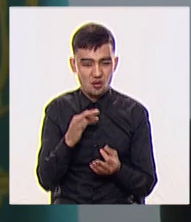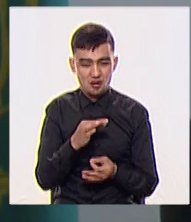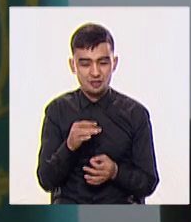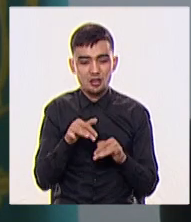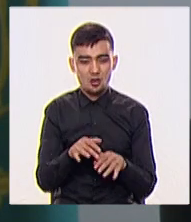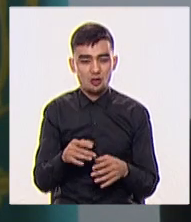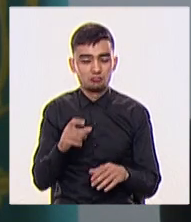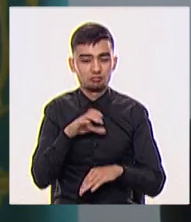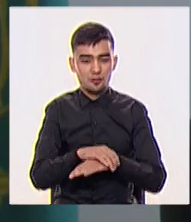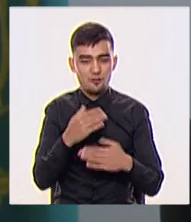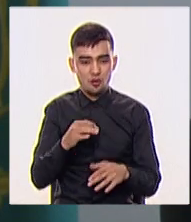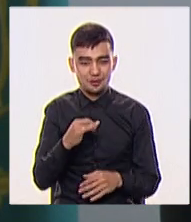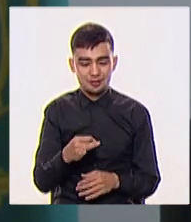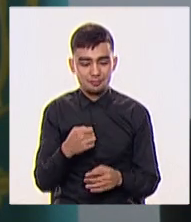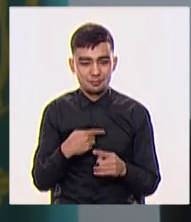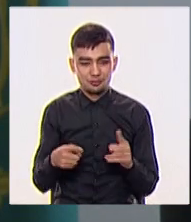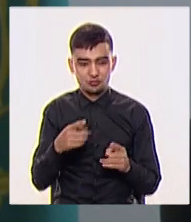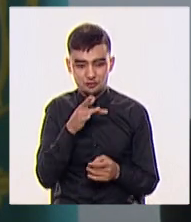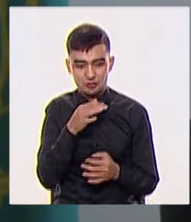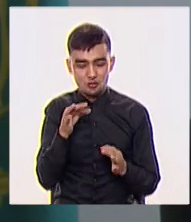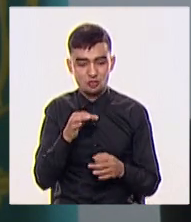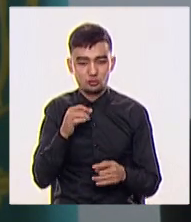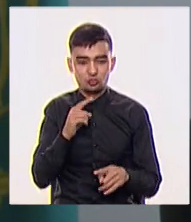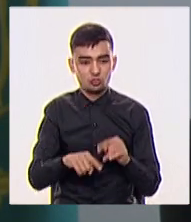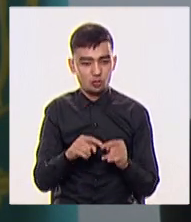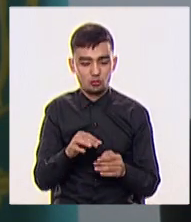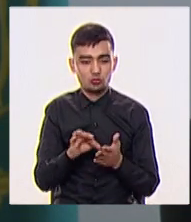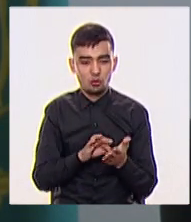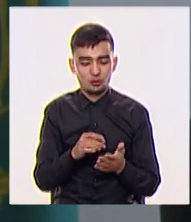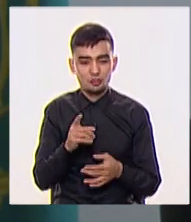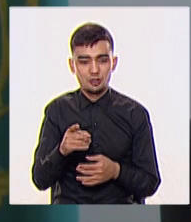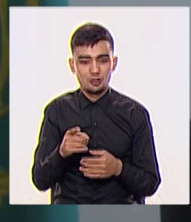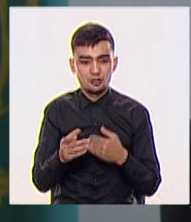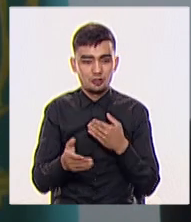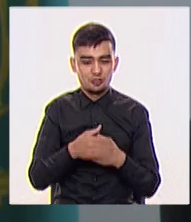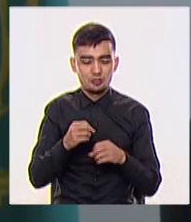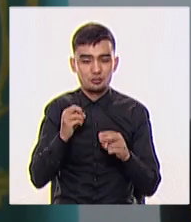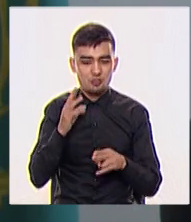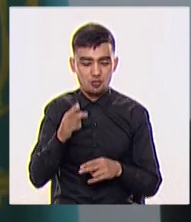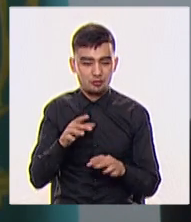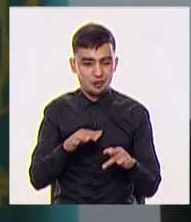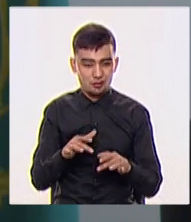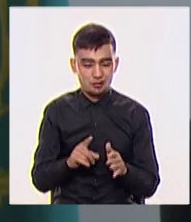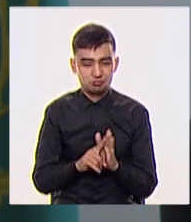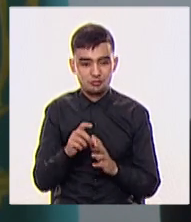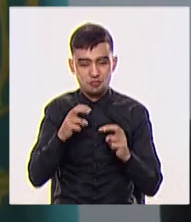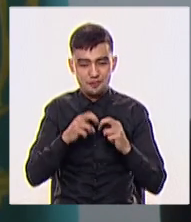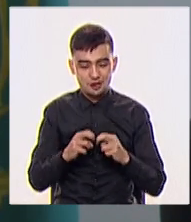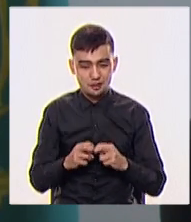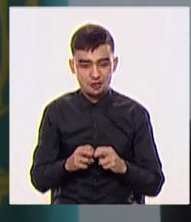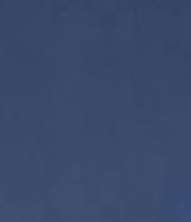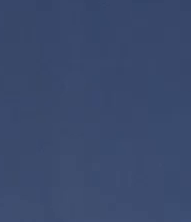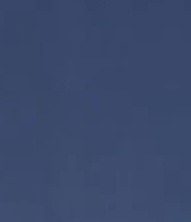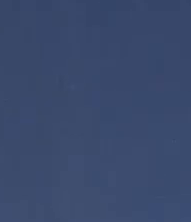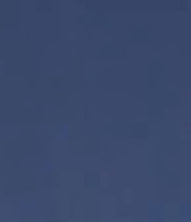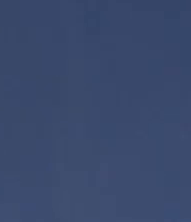әрекеті анықталған. Бұл бойынша бізде қазір дереу арада тәртіптік іс қозғалып, тексеру амалдары